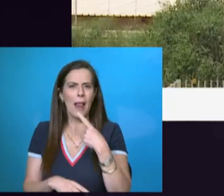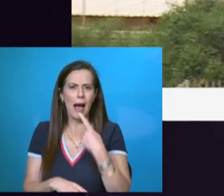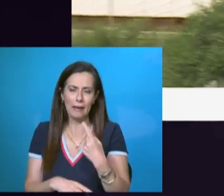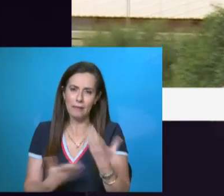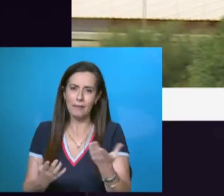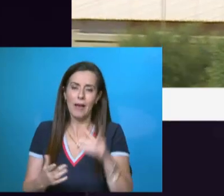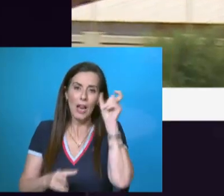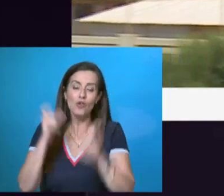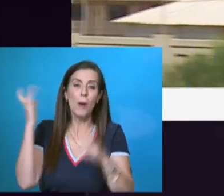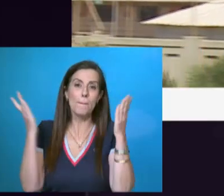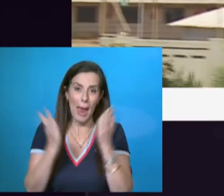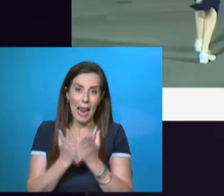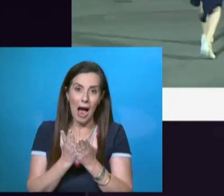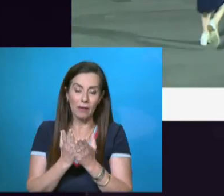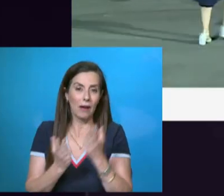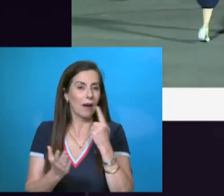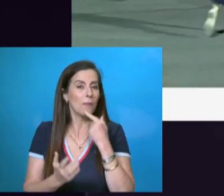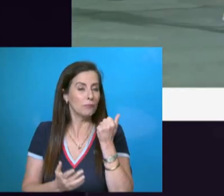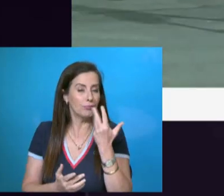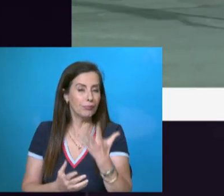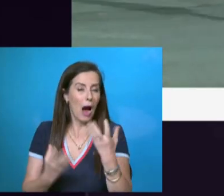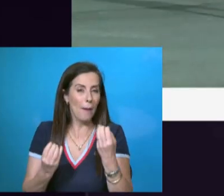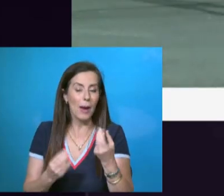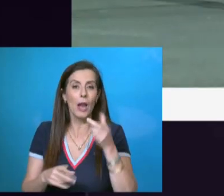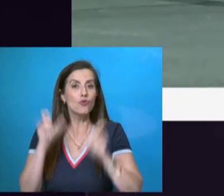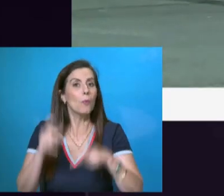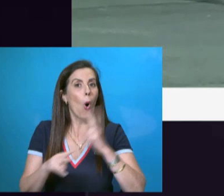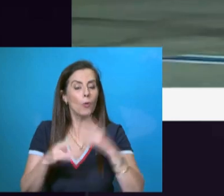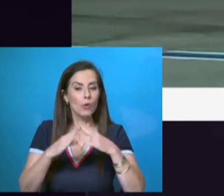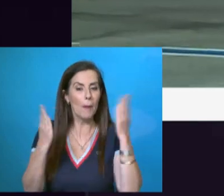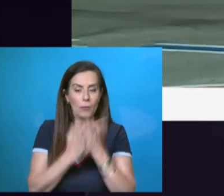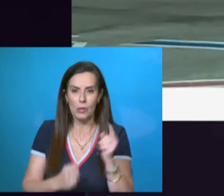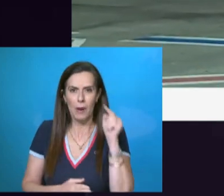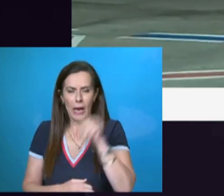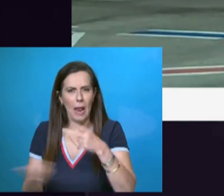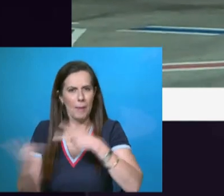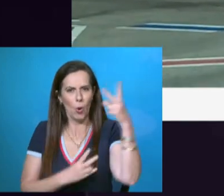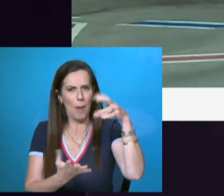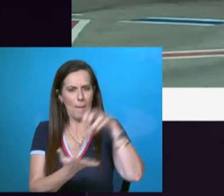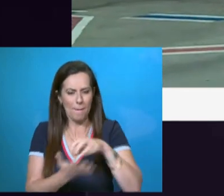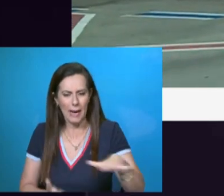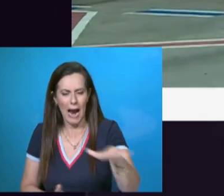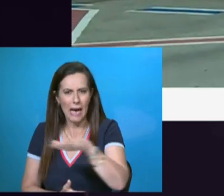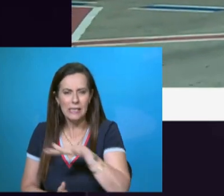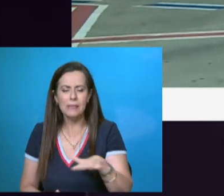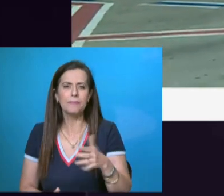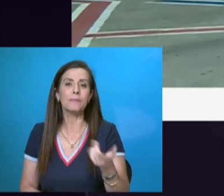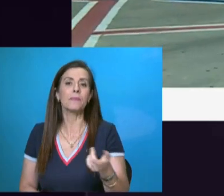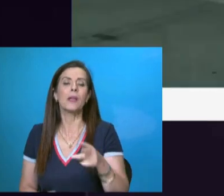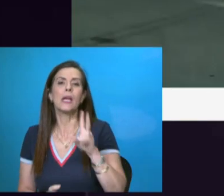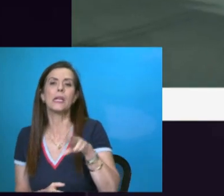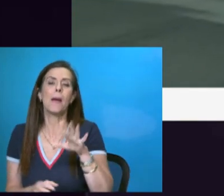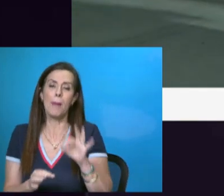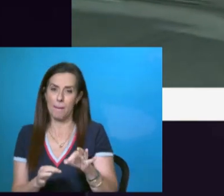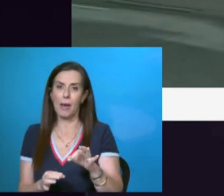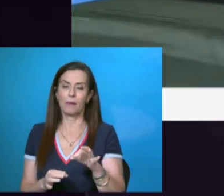אילתים. דיברנו הרבה בתקופה האחרונה על חולים שאמורים להגיע לבתי חולים באזור המרכז. יהיה באמת תשתית גם